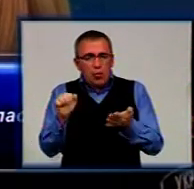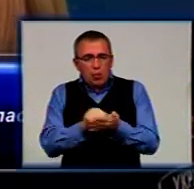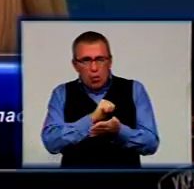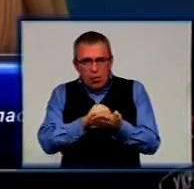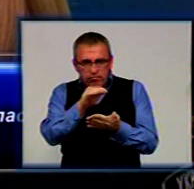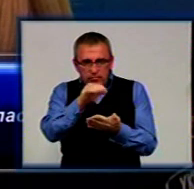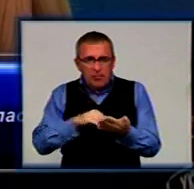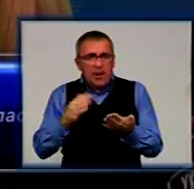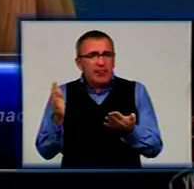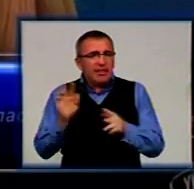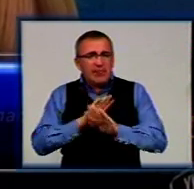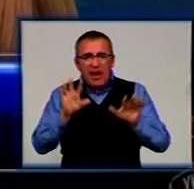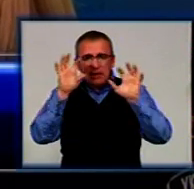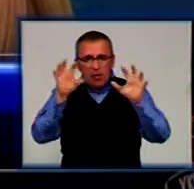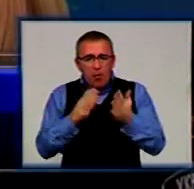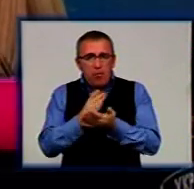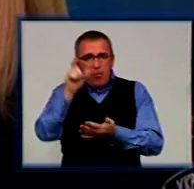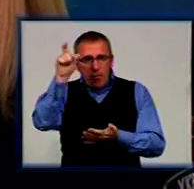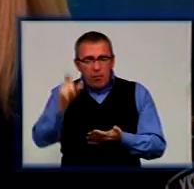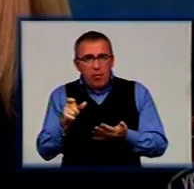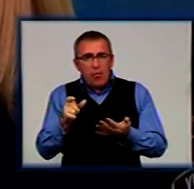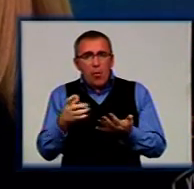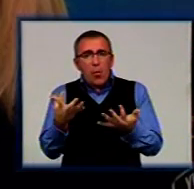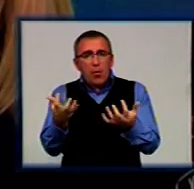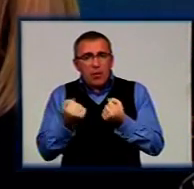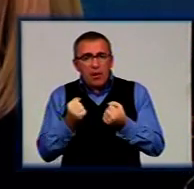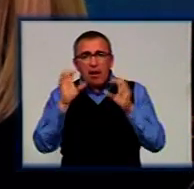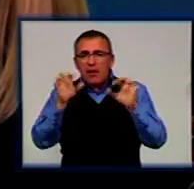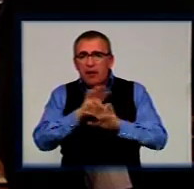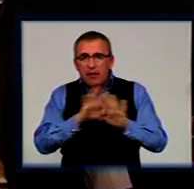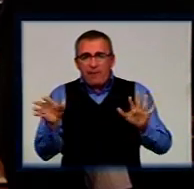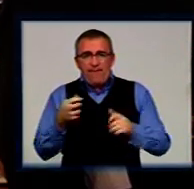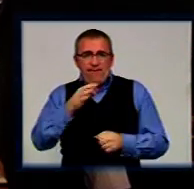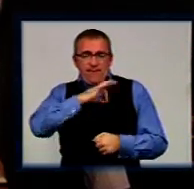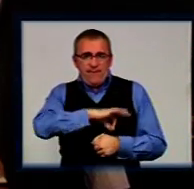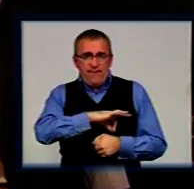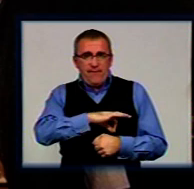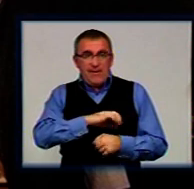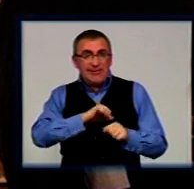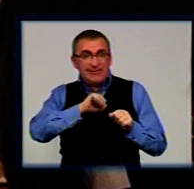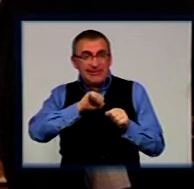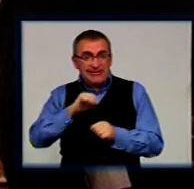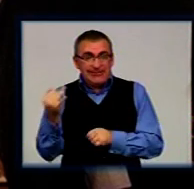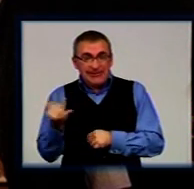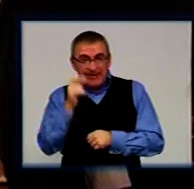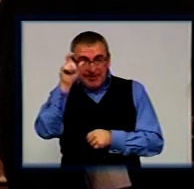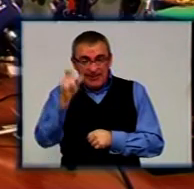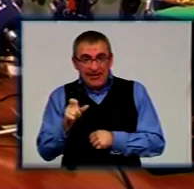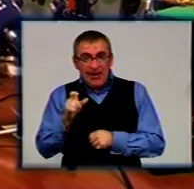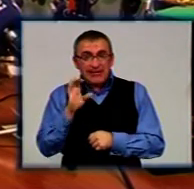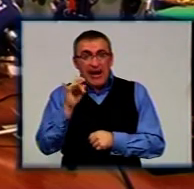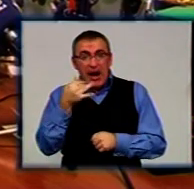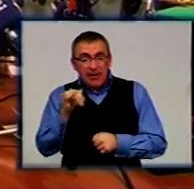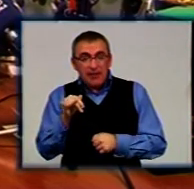задокументовано незаконну діяльність посадової особи під час отримання нею незаконної вигоди. Захисник інтересів працівників агросфери Олександр